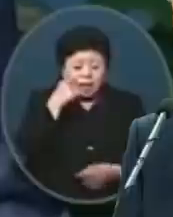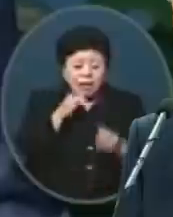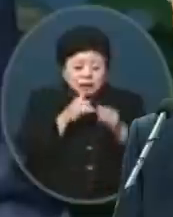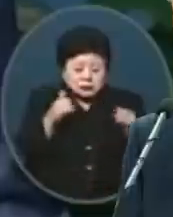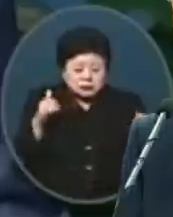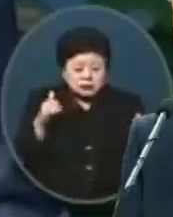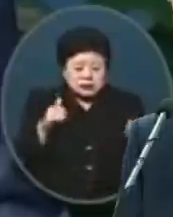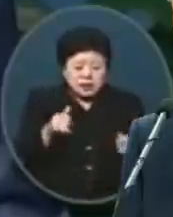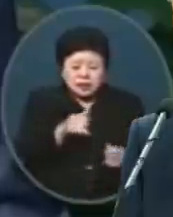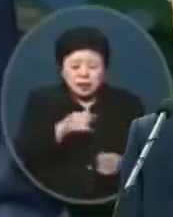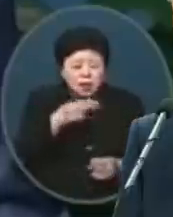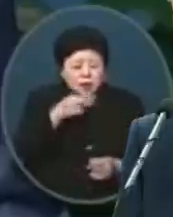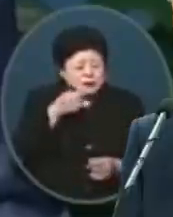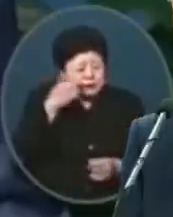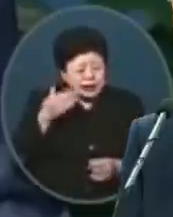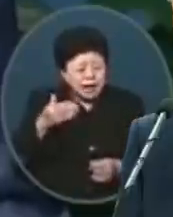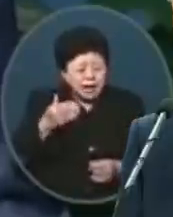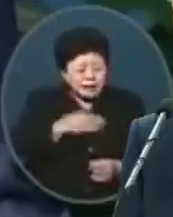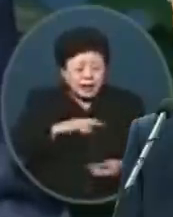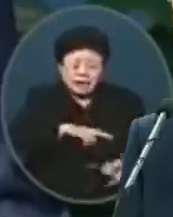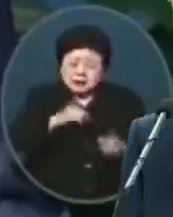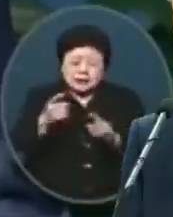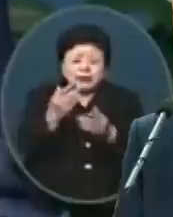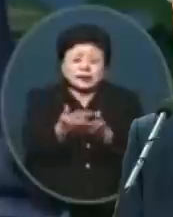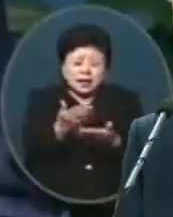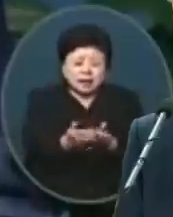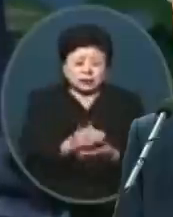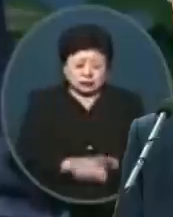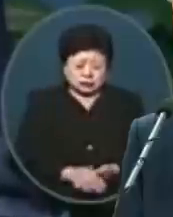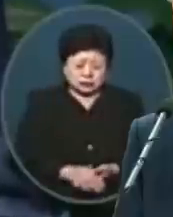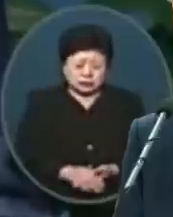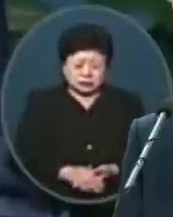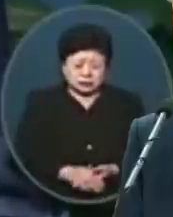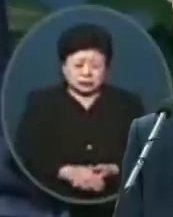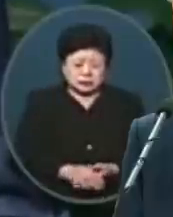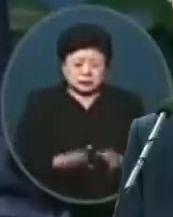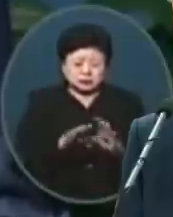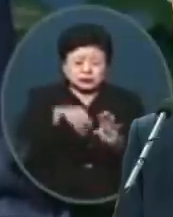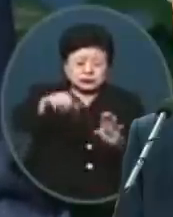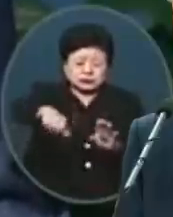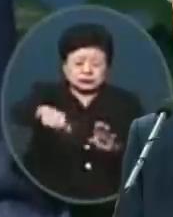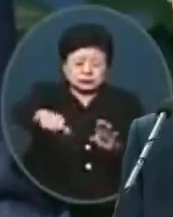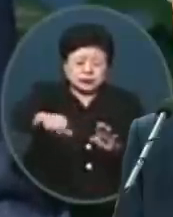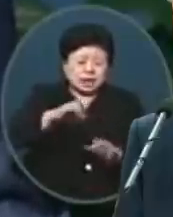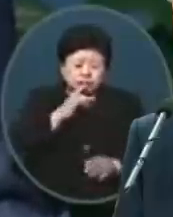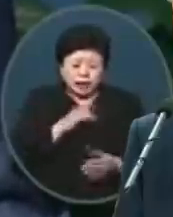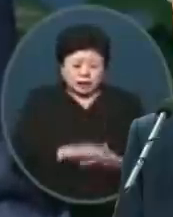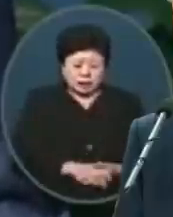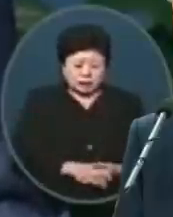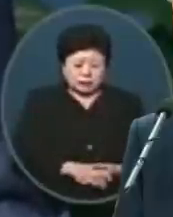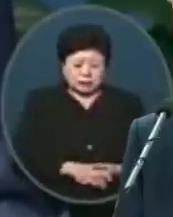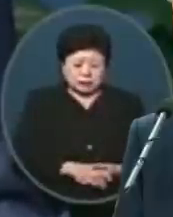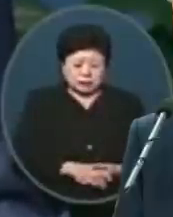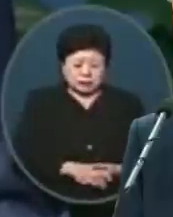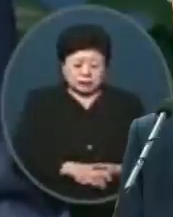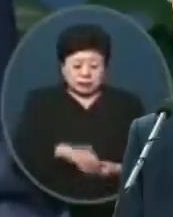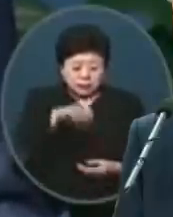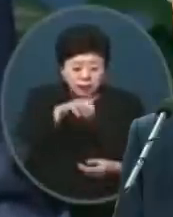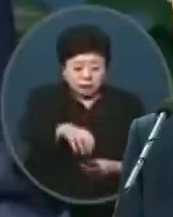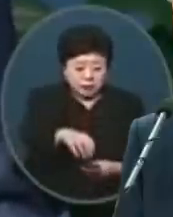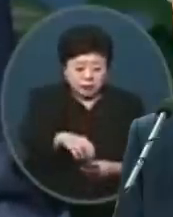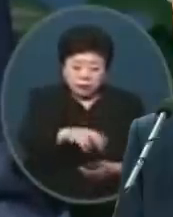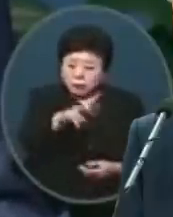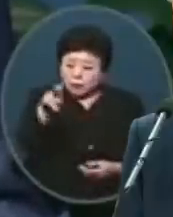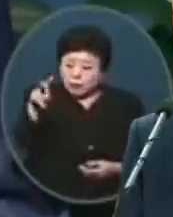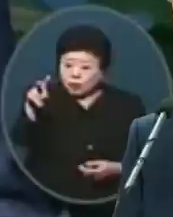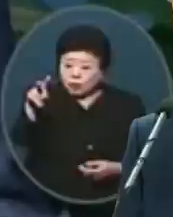사람 없습니까? 날 좀 건져내 주십시오. 그러니까 누가 내 앞에 턱 서기에